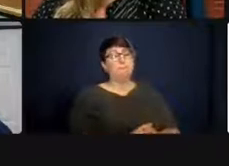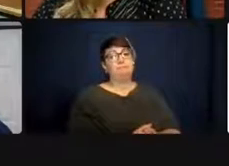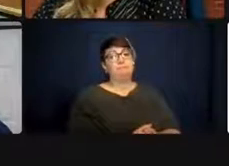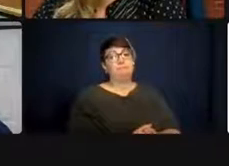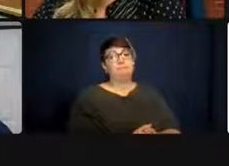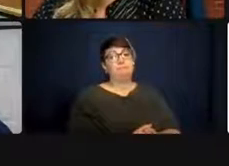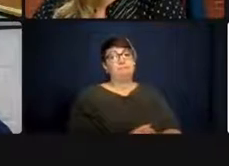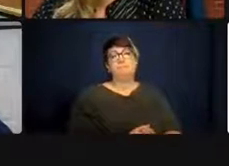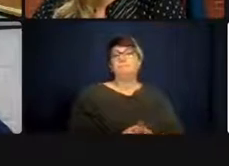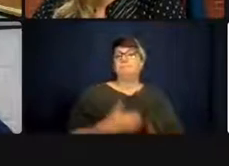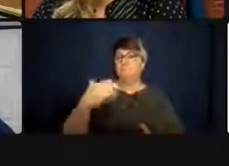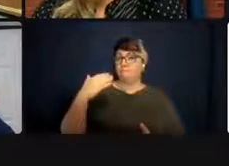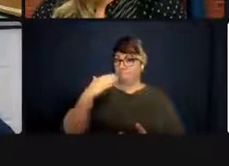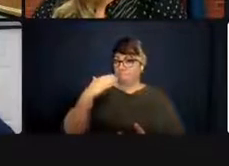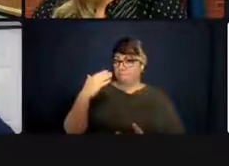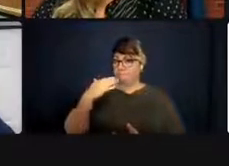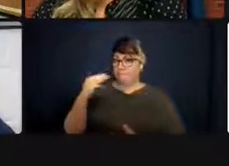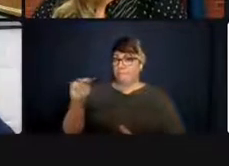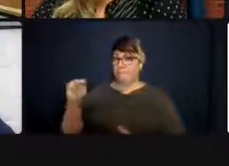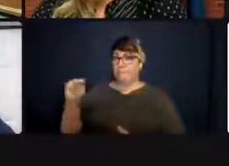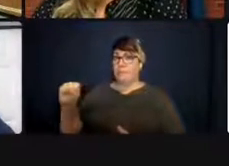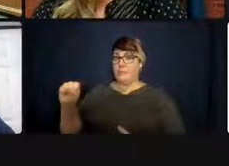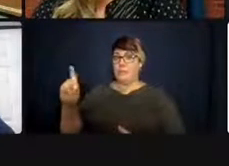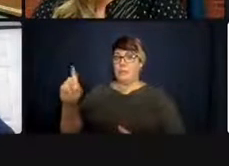به؟ شكرا، شكرا سيد دانكن.